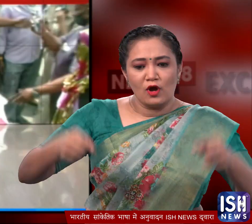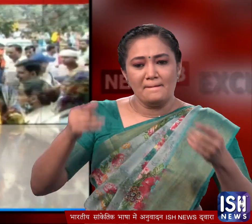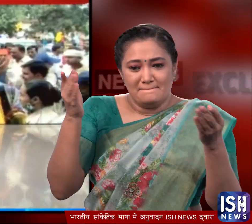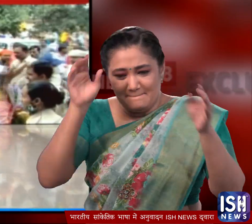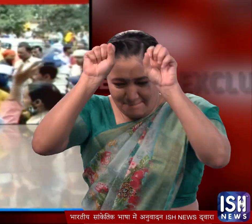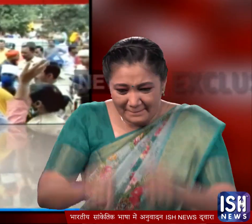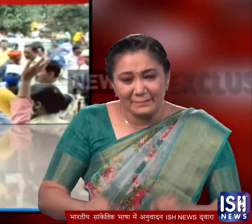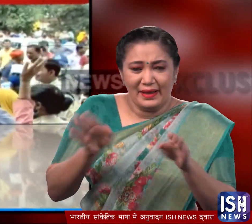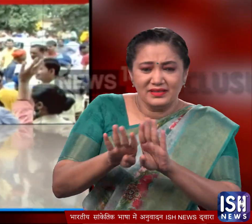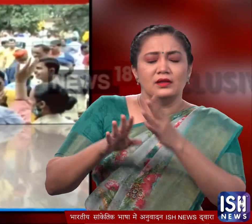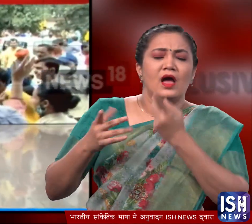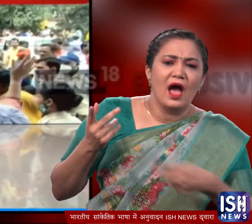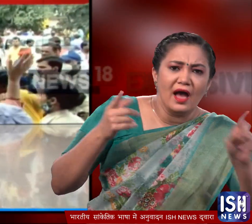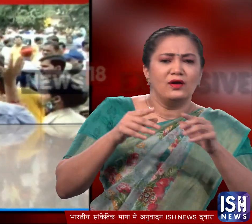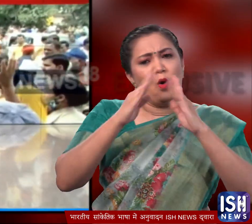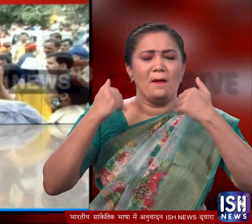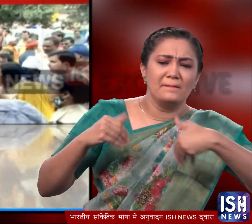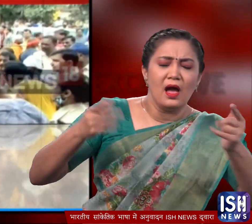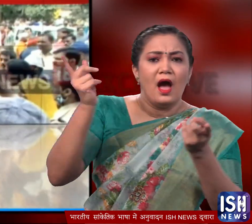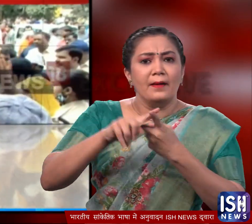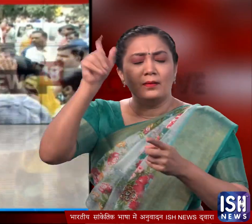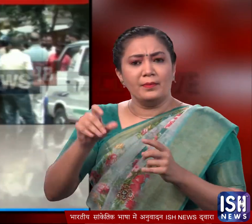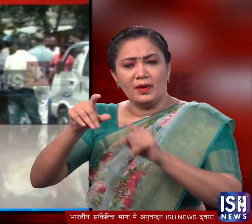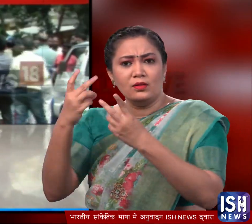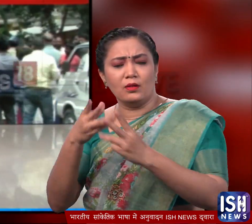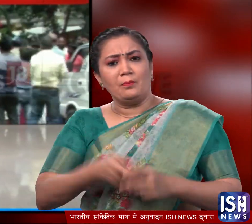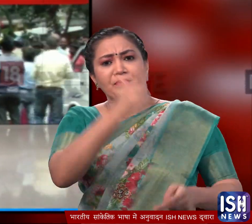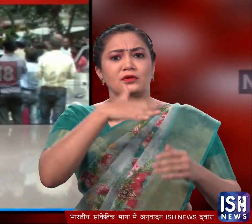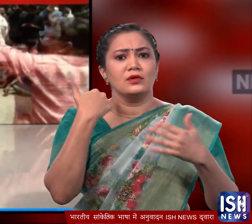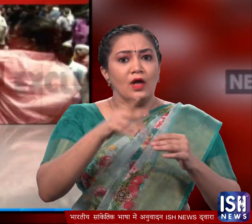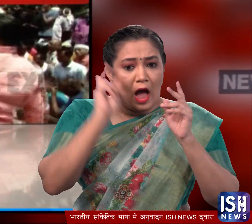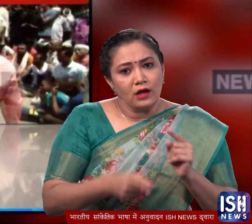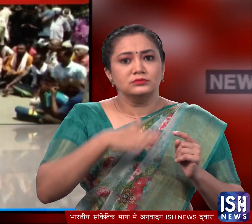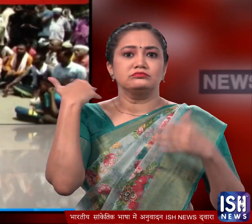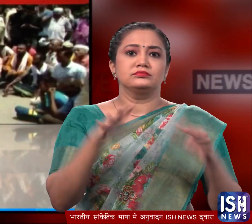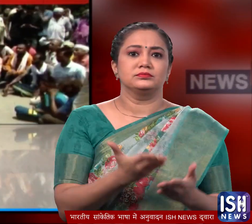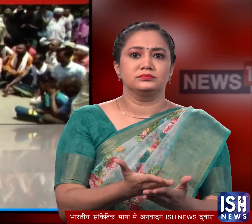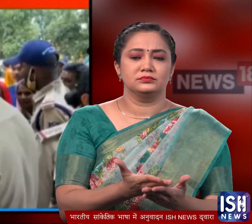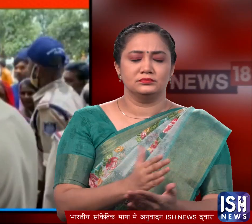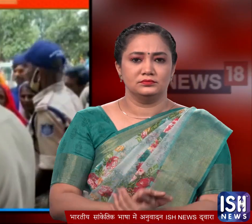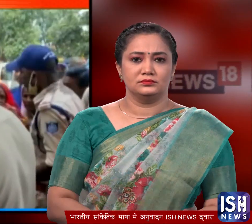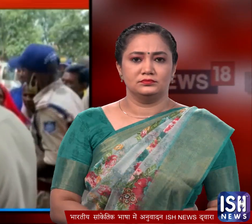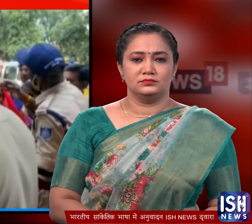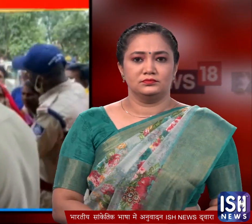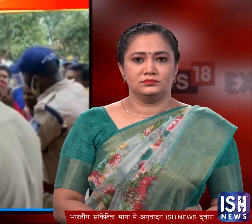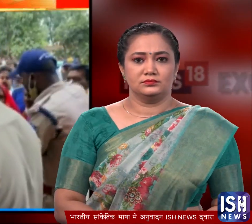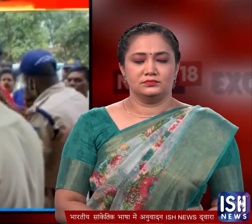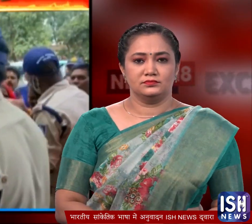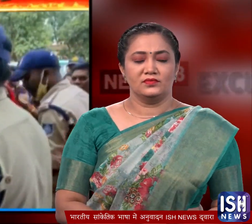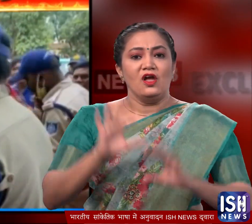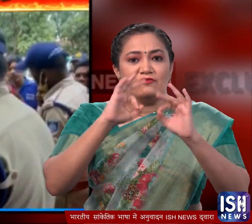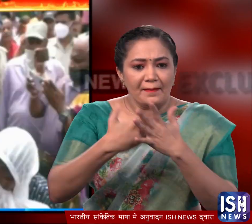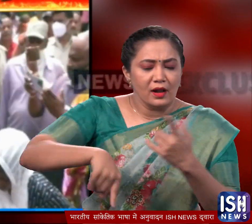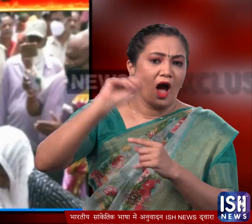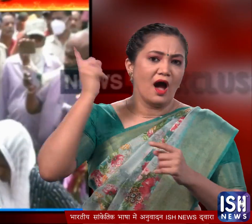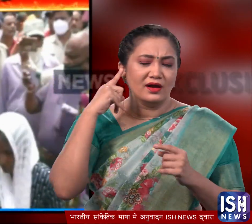दुकान बंद कर घर लौट रहा था, तभी कुछ बदमाशों ने उसे गोली मार दी, जिससे उसकी मौके पर ही मौत हो गई। और जब उस